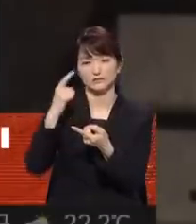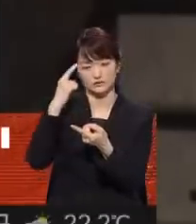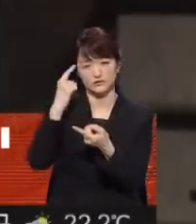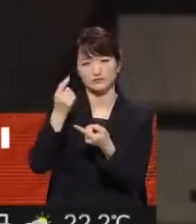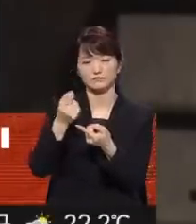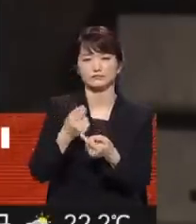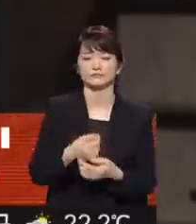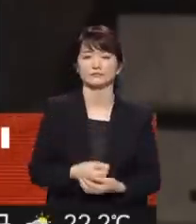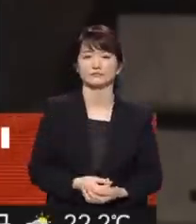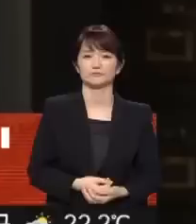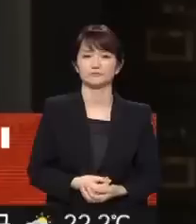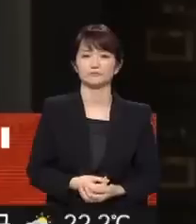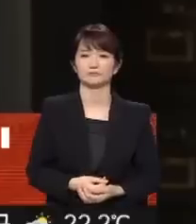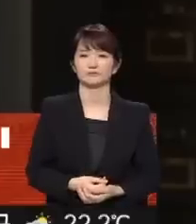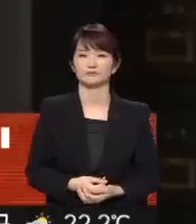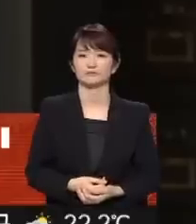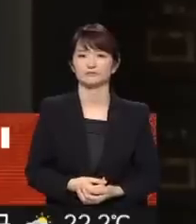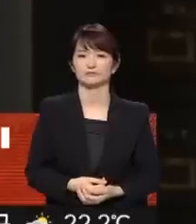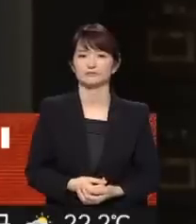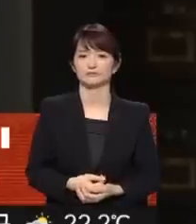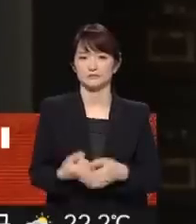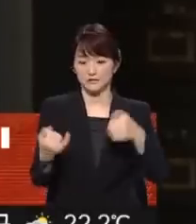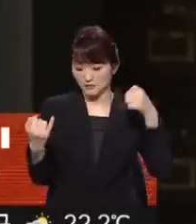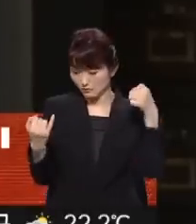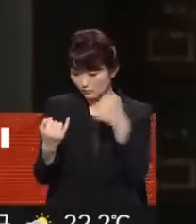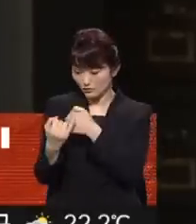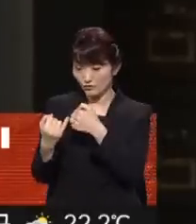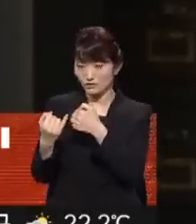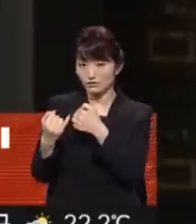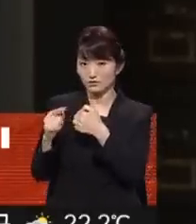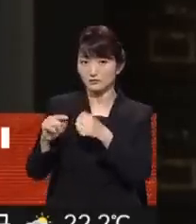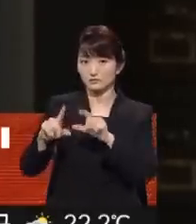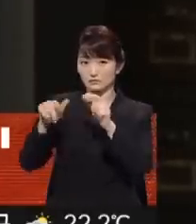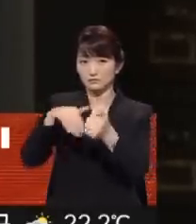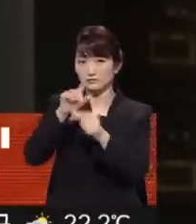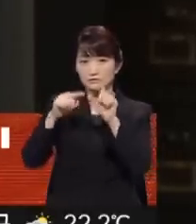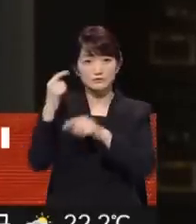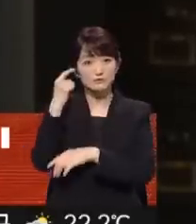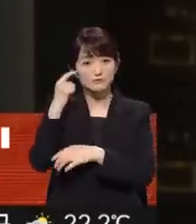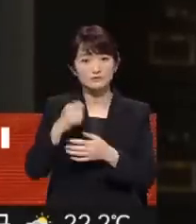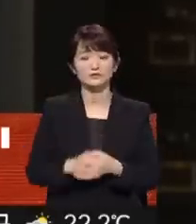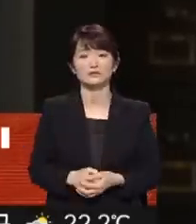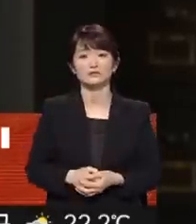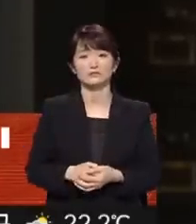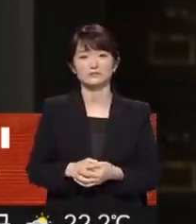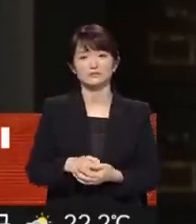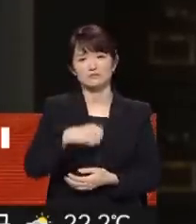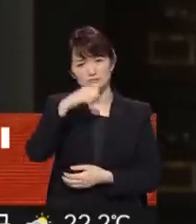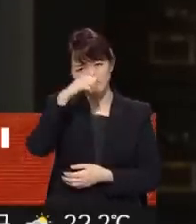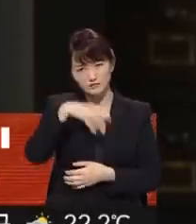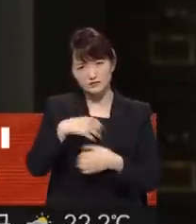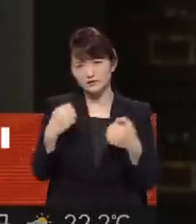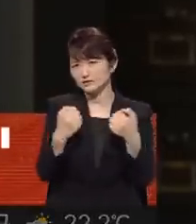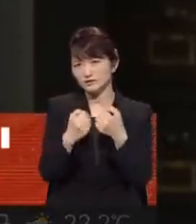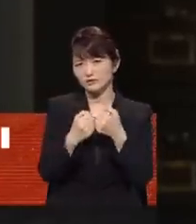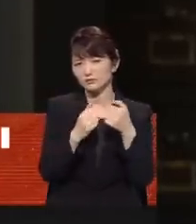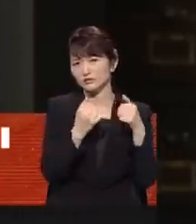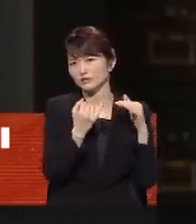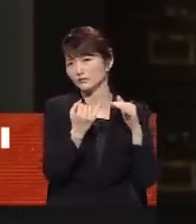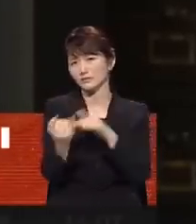자, 그런데 그 폭행 당일의 상황을 조금 더 들어보면은 뭐 단순히 이제 싸우다가 뭐 밀치고 이런 수준이